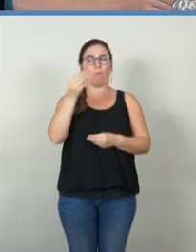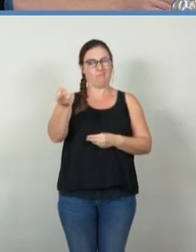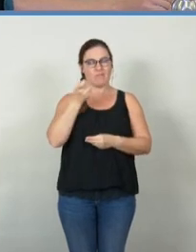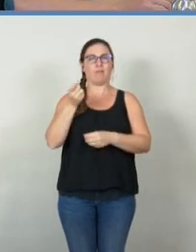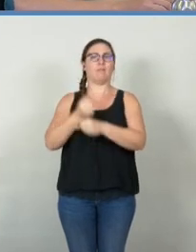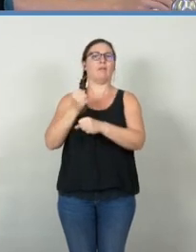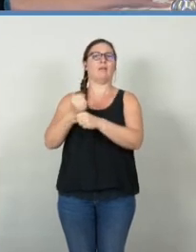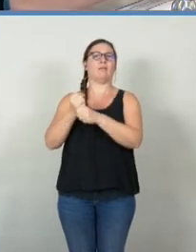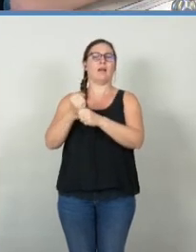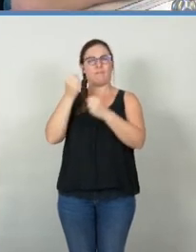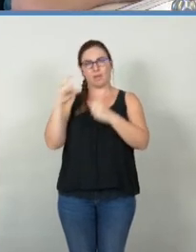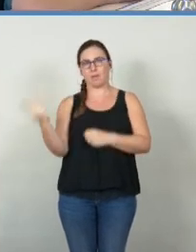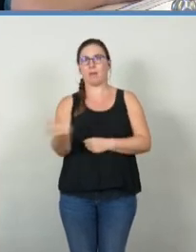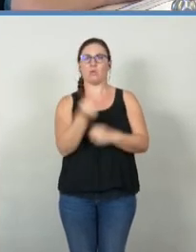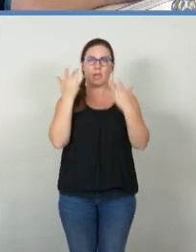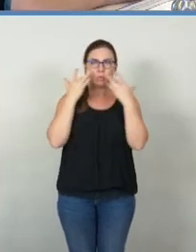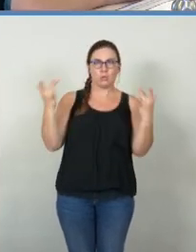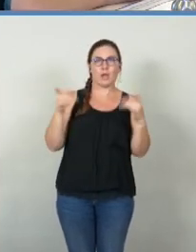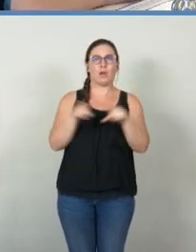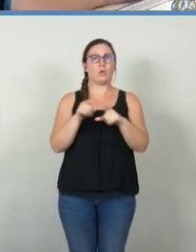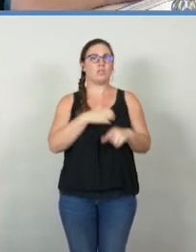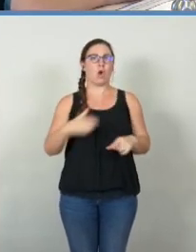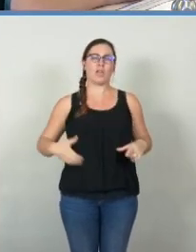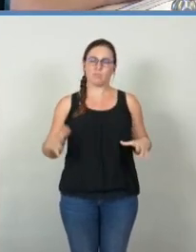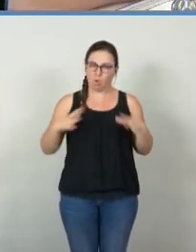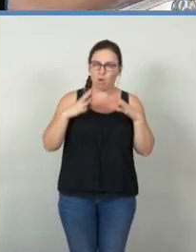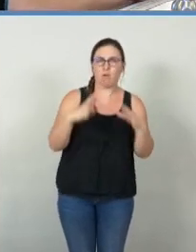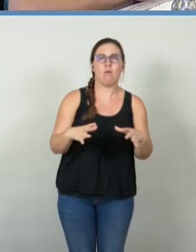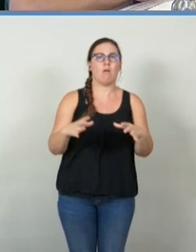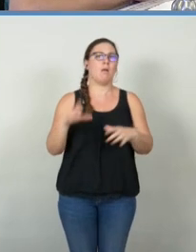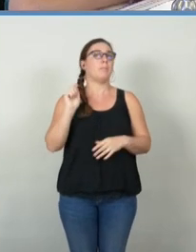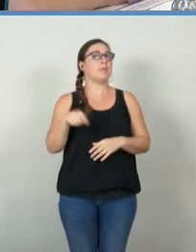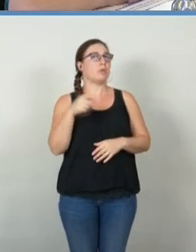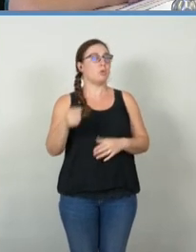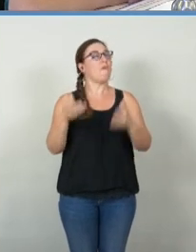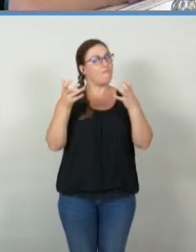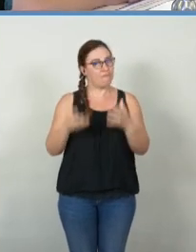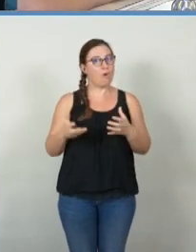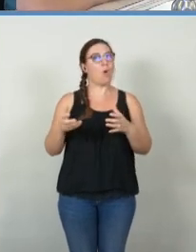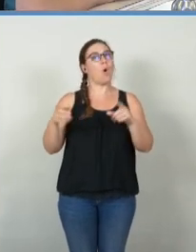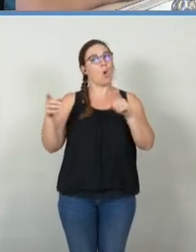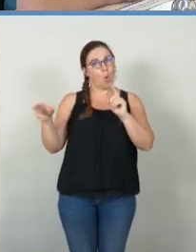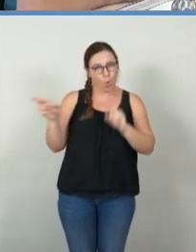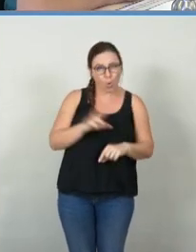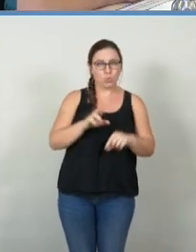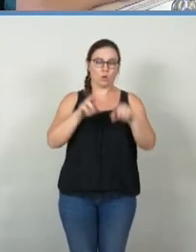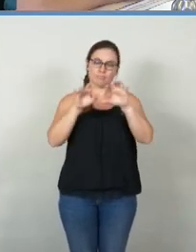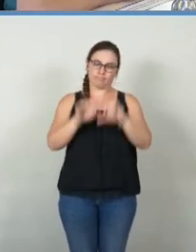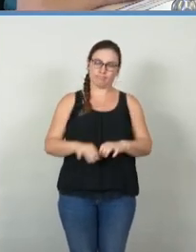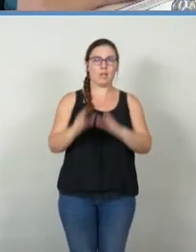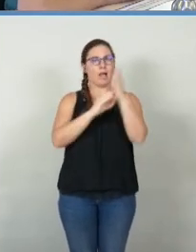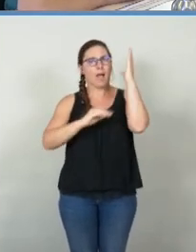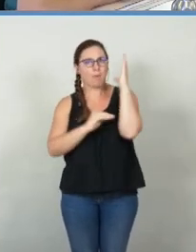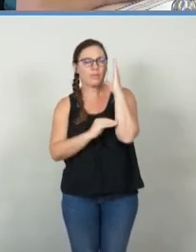des acteurs culturels et l'engagement que la ville a pris est bien entendu de revenir à une réécriture de l'amendée de